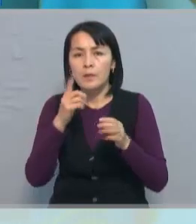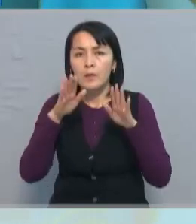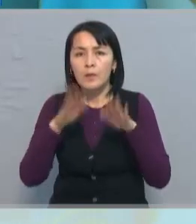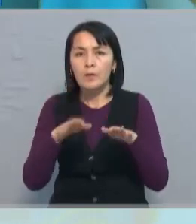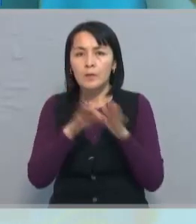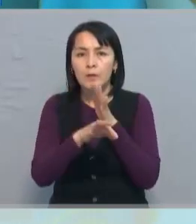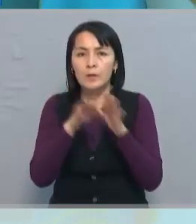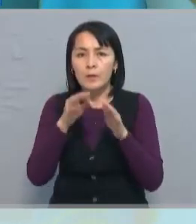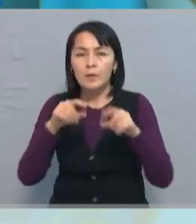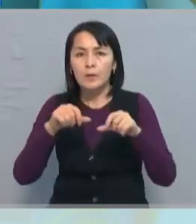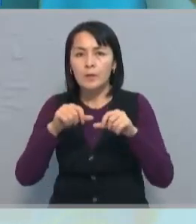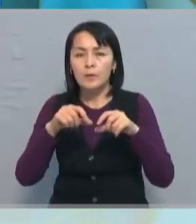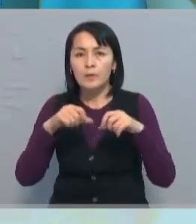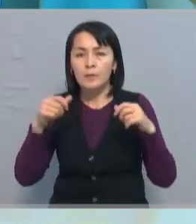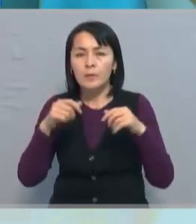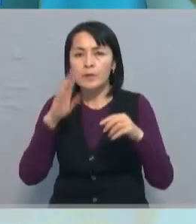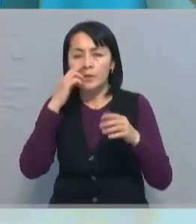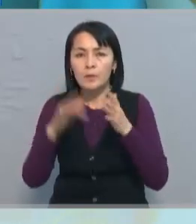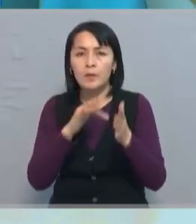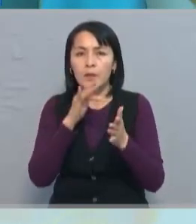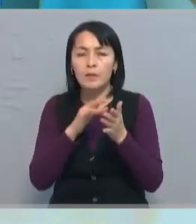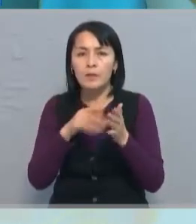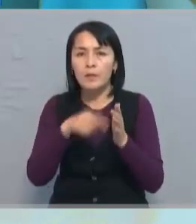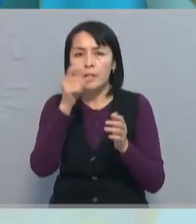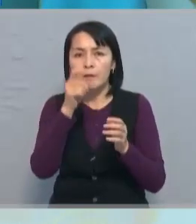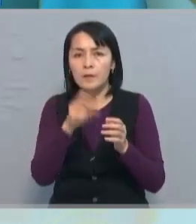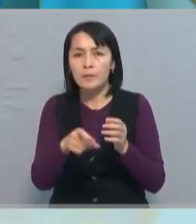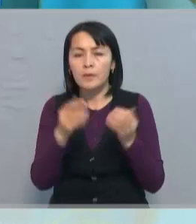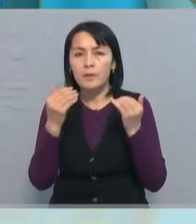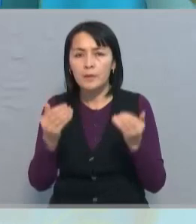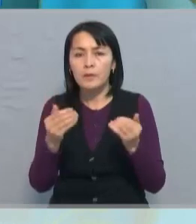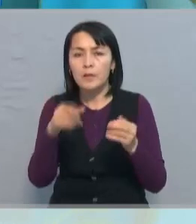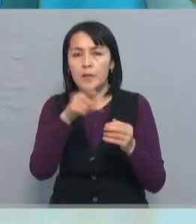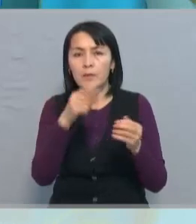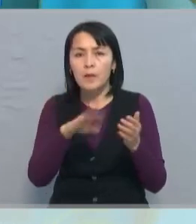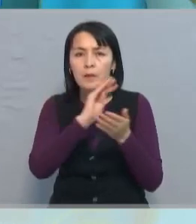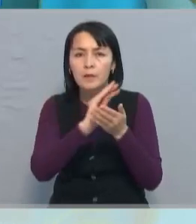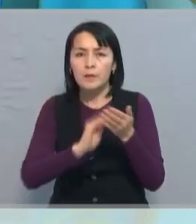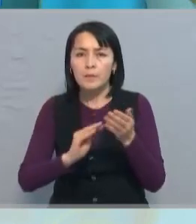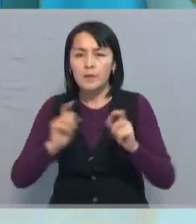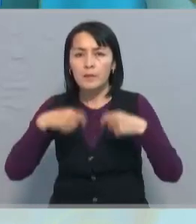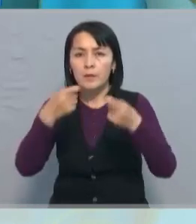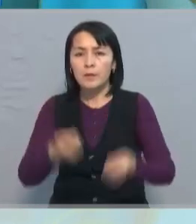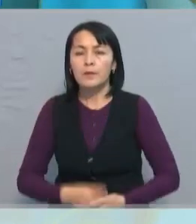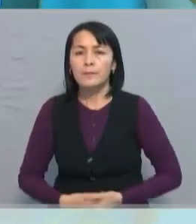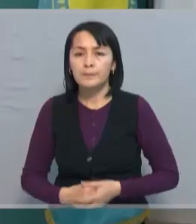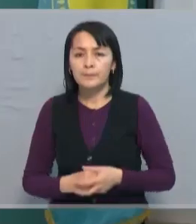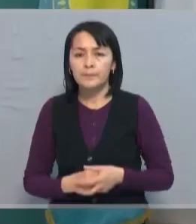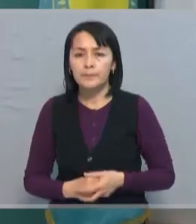сайлау округтері бойынша сайланатын Шымкент қаласы мәслихатының депутаттығына кандидаттардың тізімі тапсырылды.